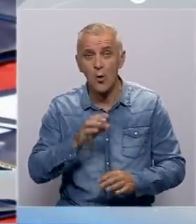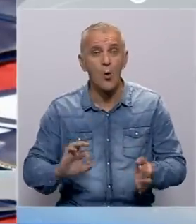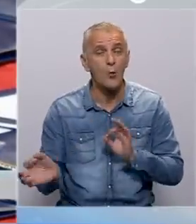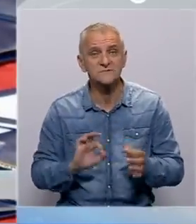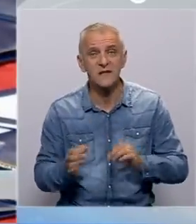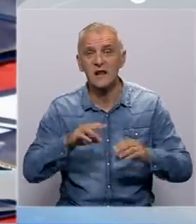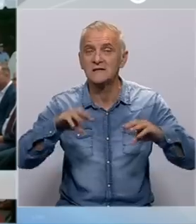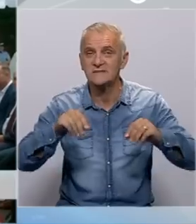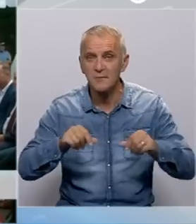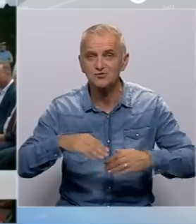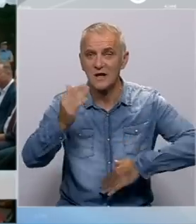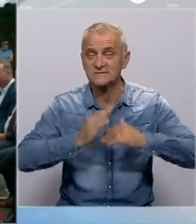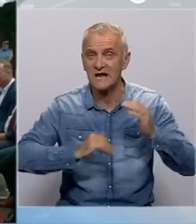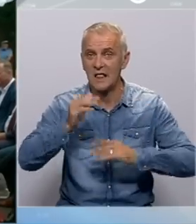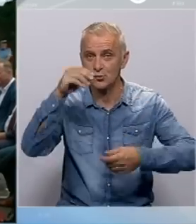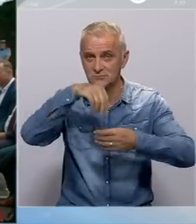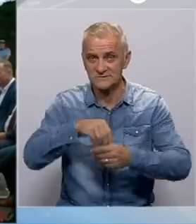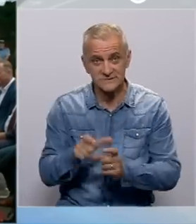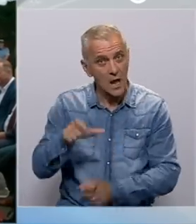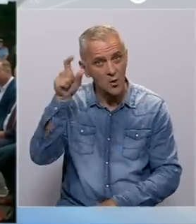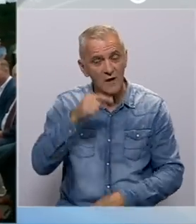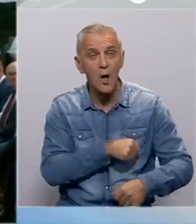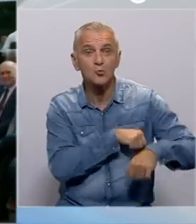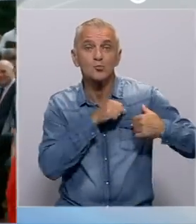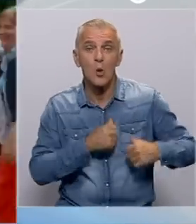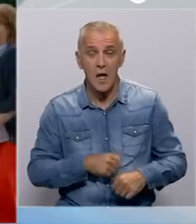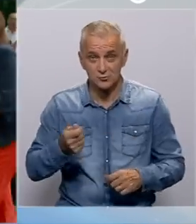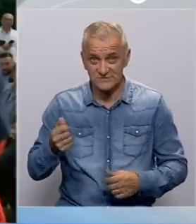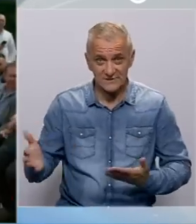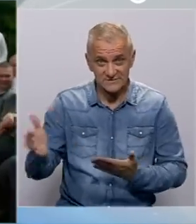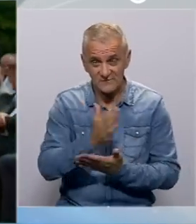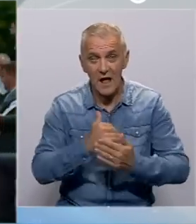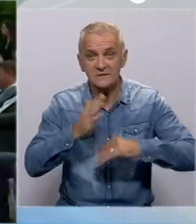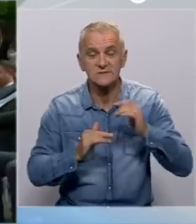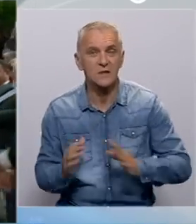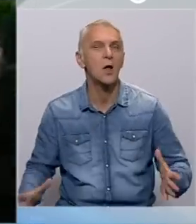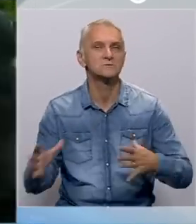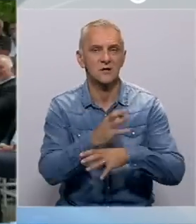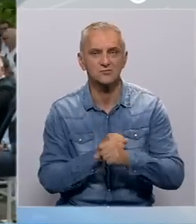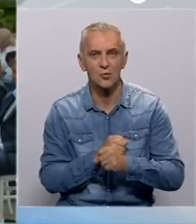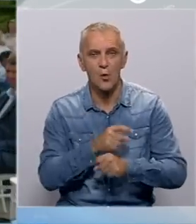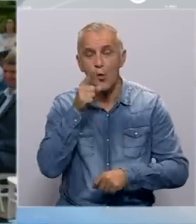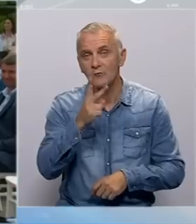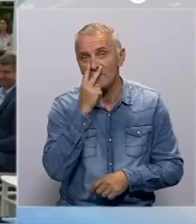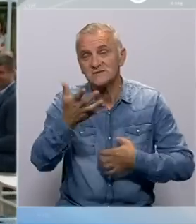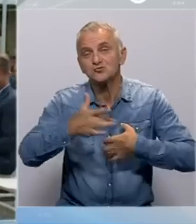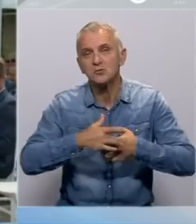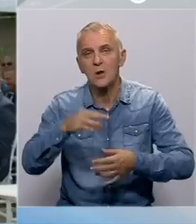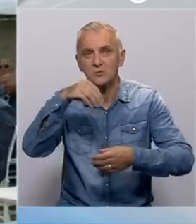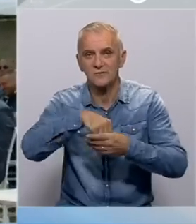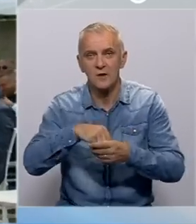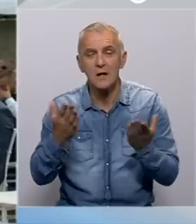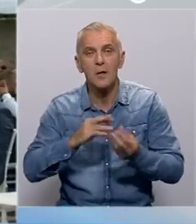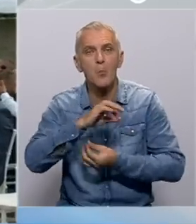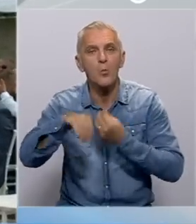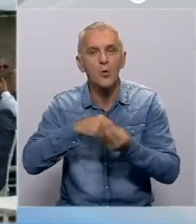istočno Novo Sarajevo obezbijedila je zemljište za izgradnju stanova, a donatorskim sredstvima izgradnja je završena. Ovo je vid socijalnog